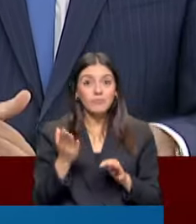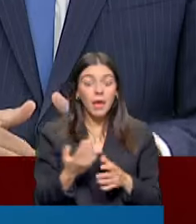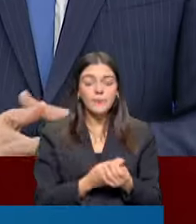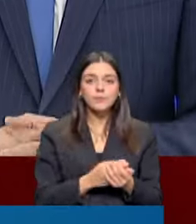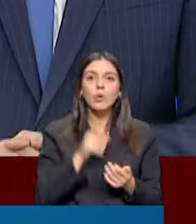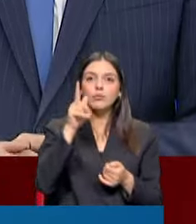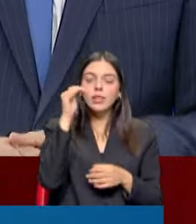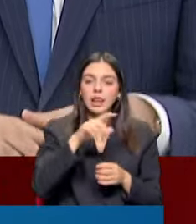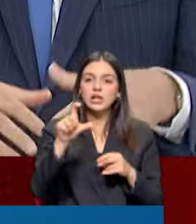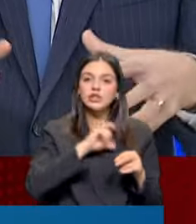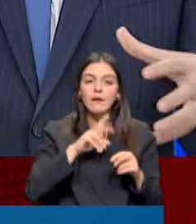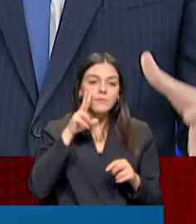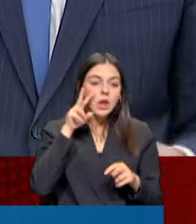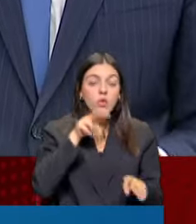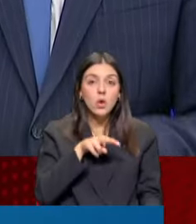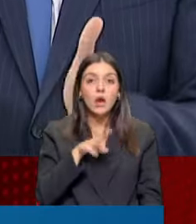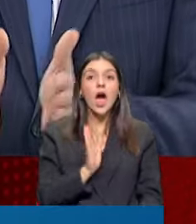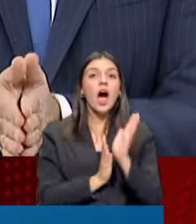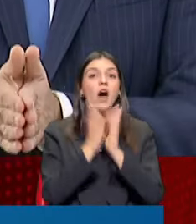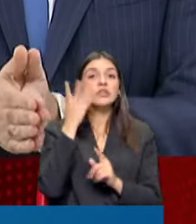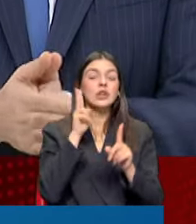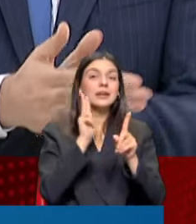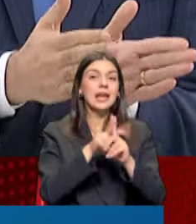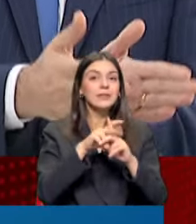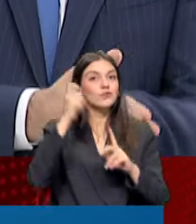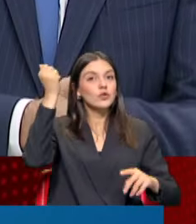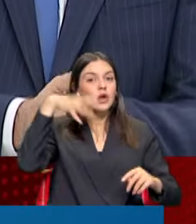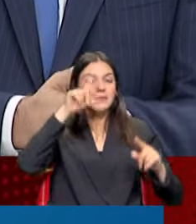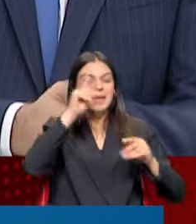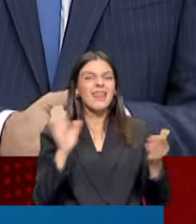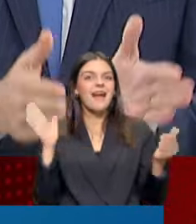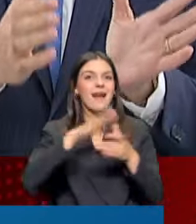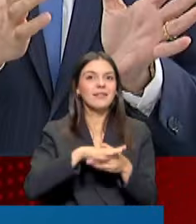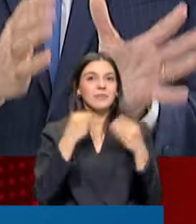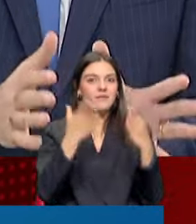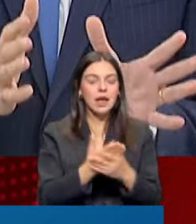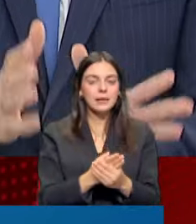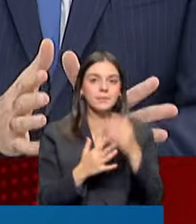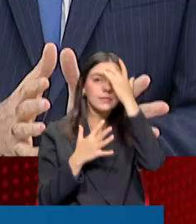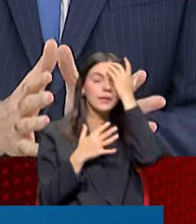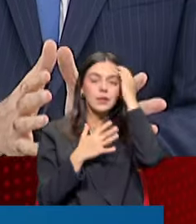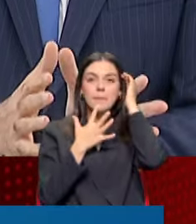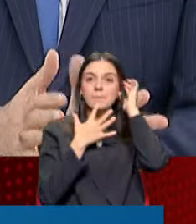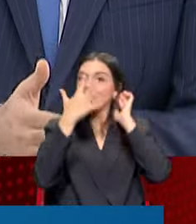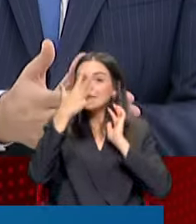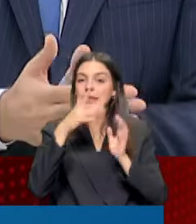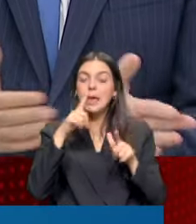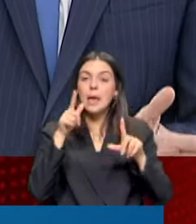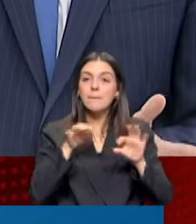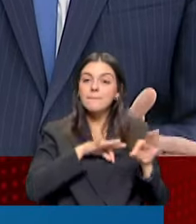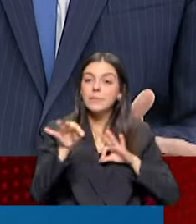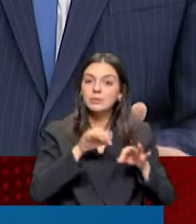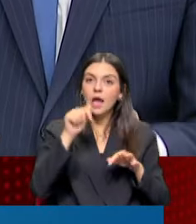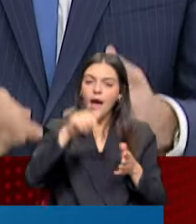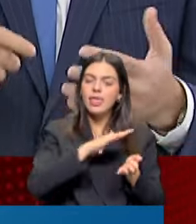Buradan gelen cevaplar doğrultusunda Ataşehir'i katılımcılıkla yönetelimin ilk adımını attık. 5 yıllık stratejik planımızın